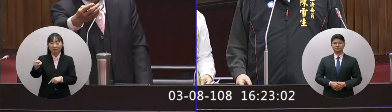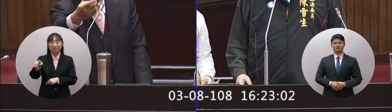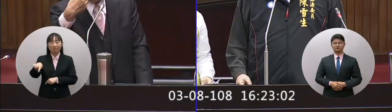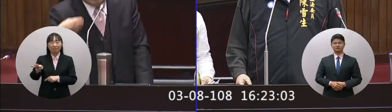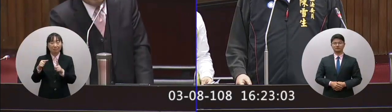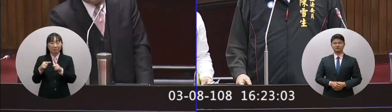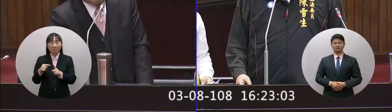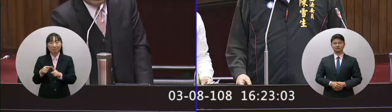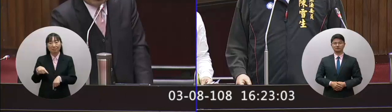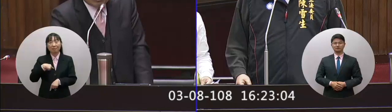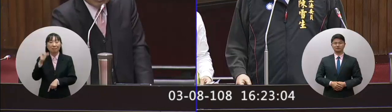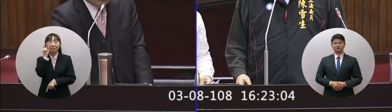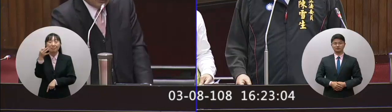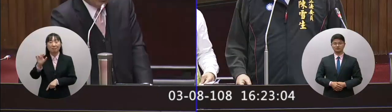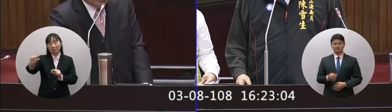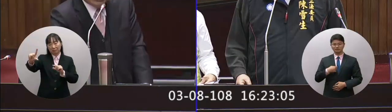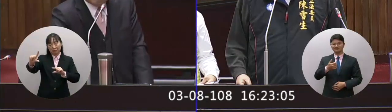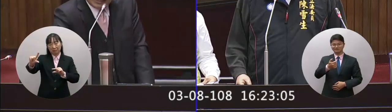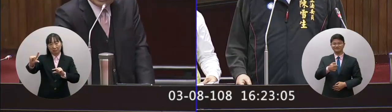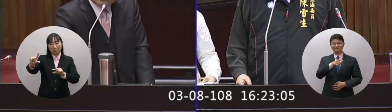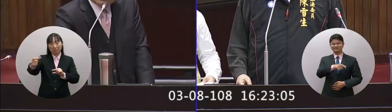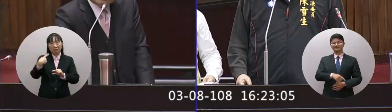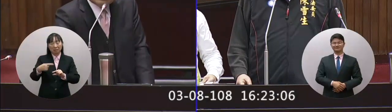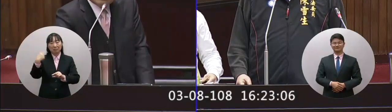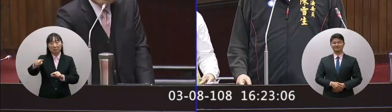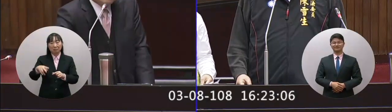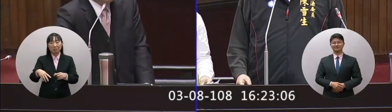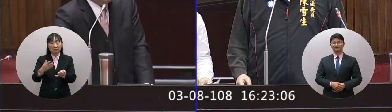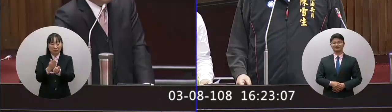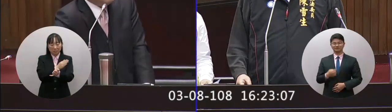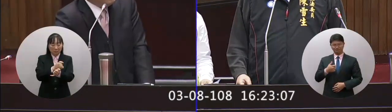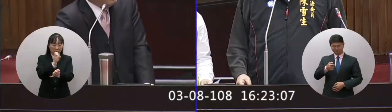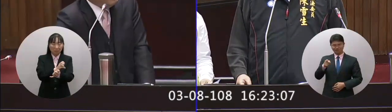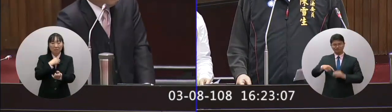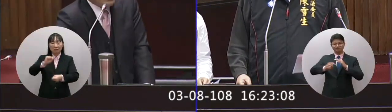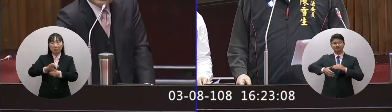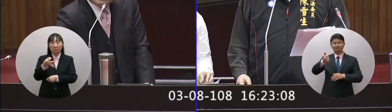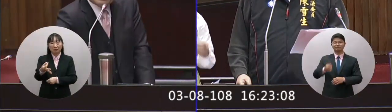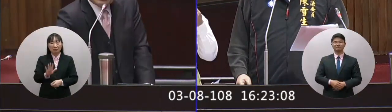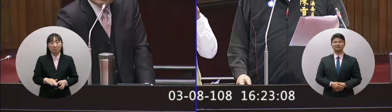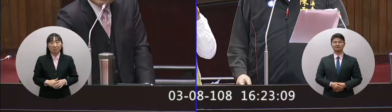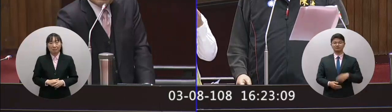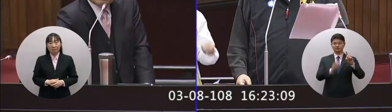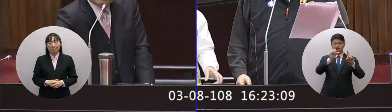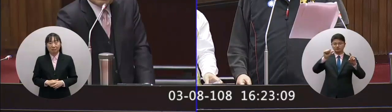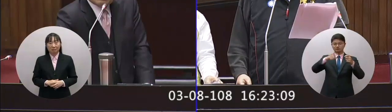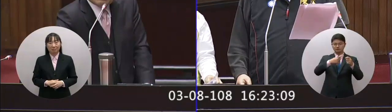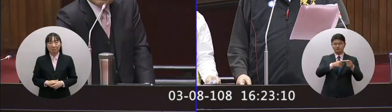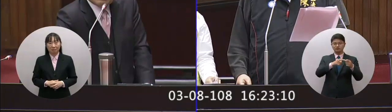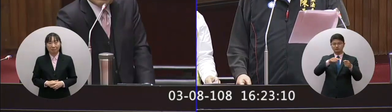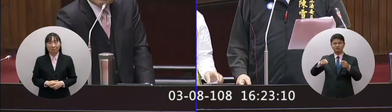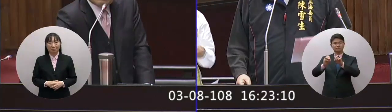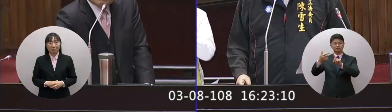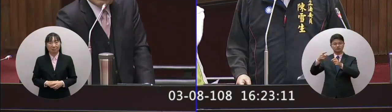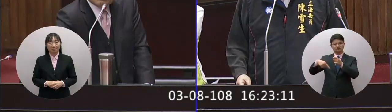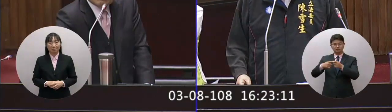4000人，你薪水还比我多，还 有非常感谢， 还有离岛加级， 我很感谢县长哈。我们105年到106年